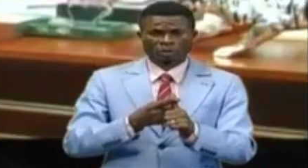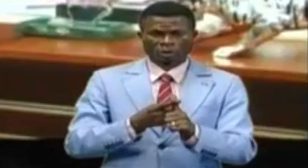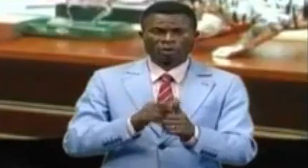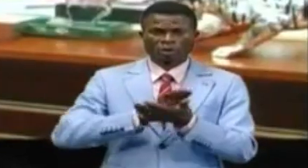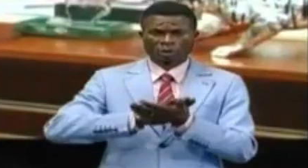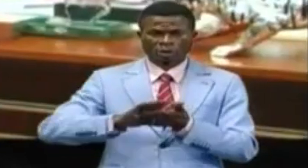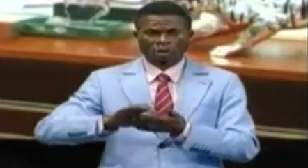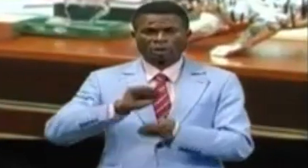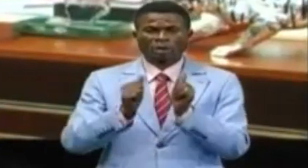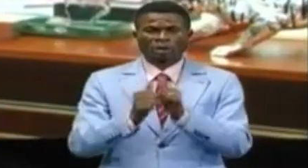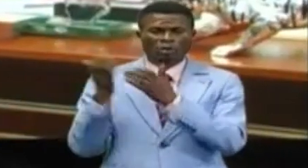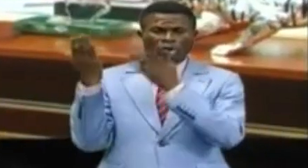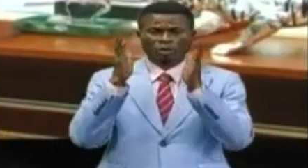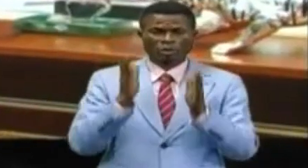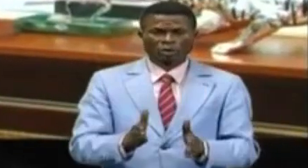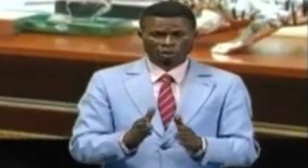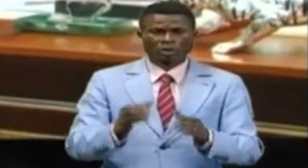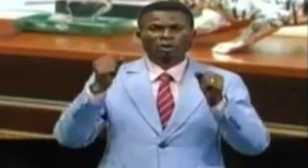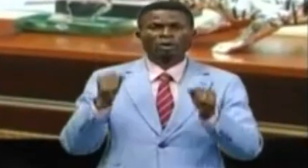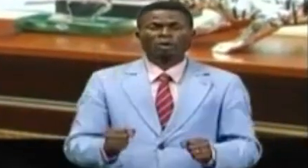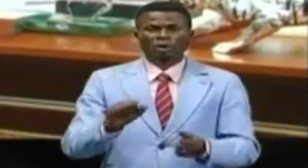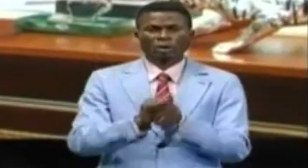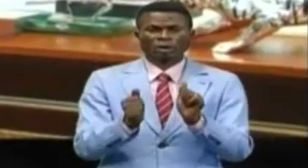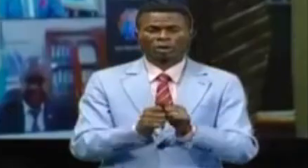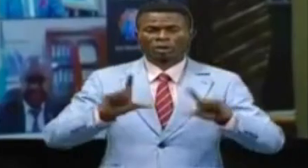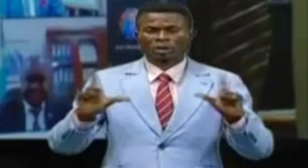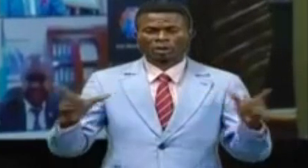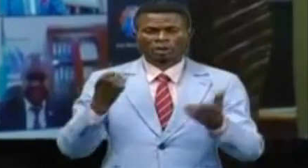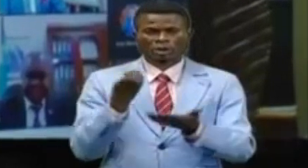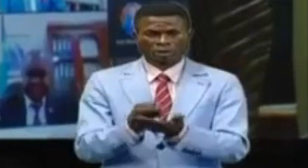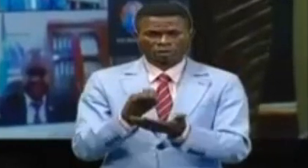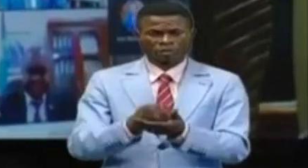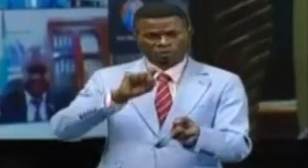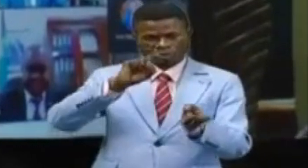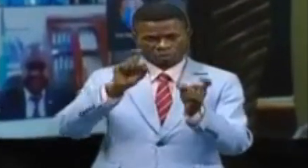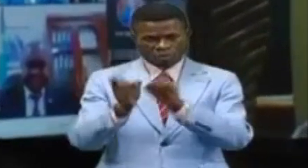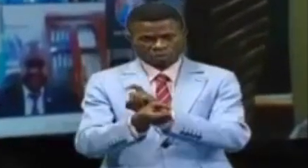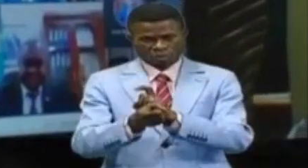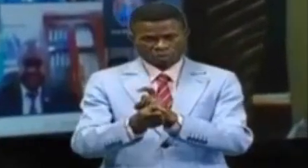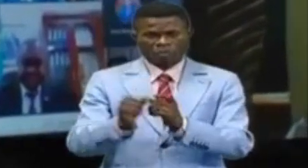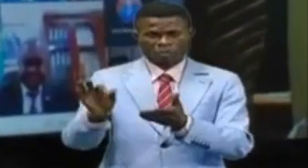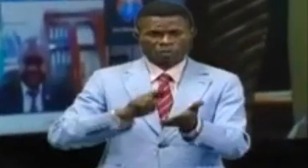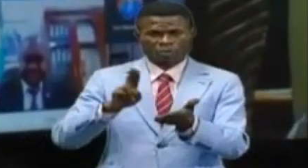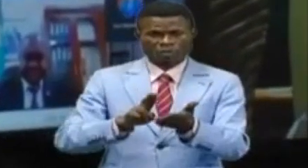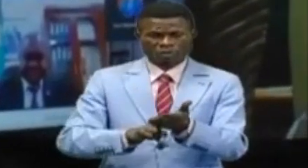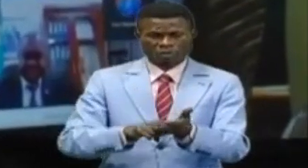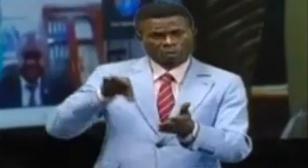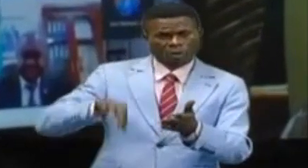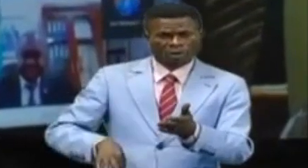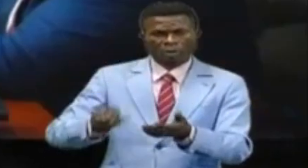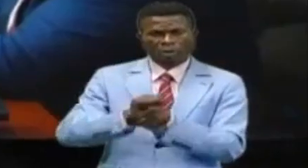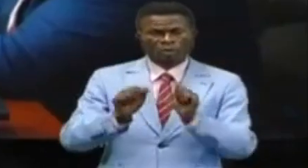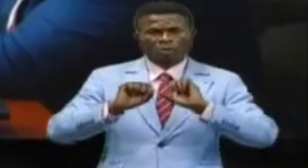l'assainissement du climat des affaires, la stabilité du cadre macroéconomique, la réforme de la fiscalité qui sont profitables au secteur